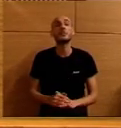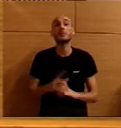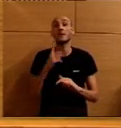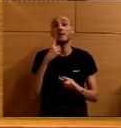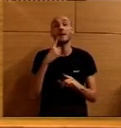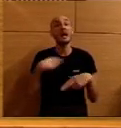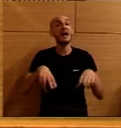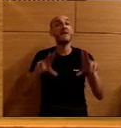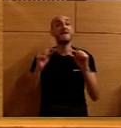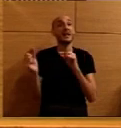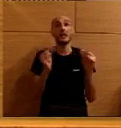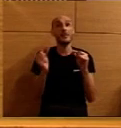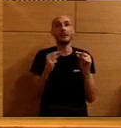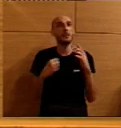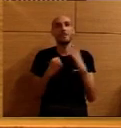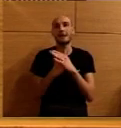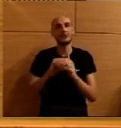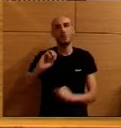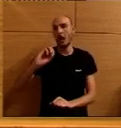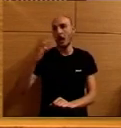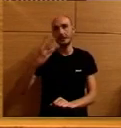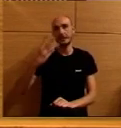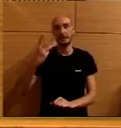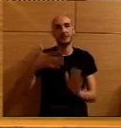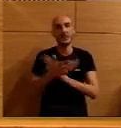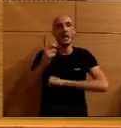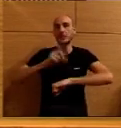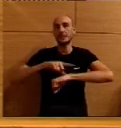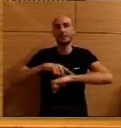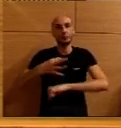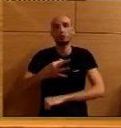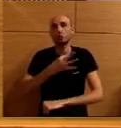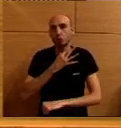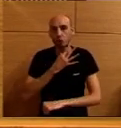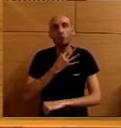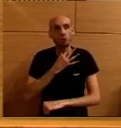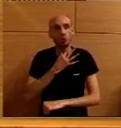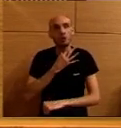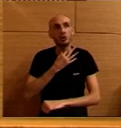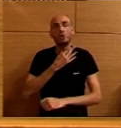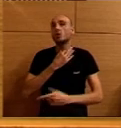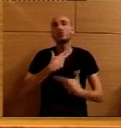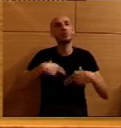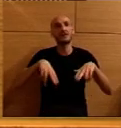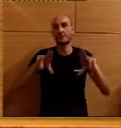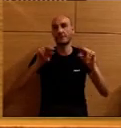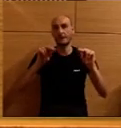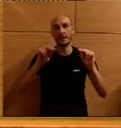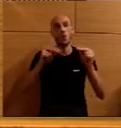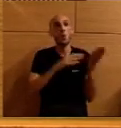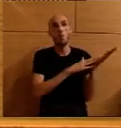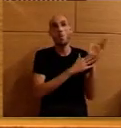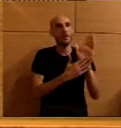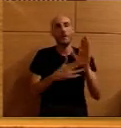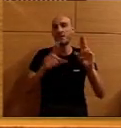i si encetem una altra moció per temps no dona, vaig a acabar així les mocions, passaran al